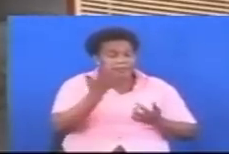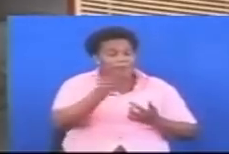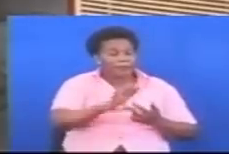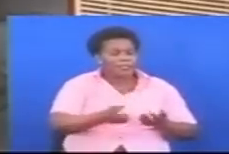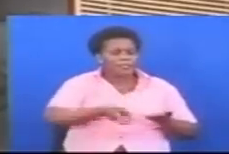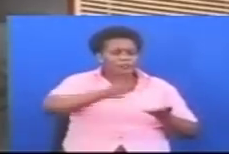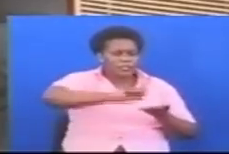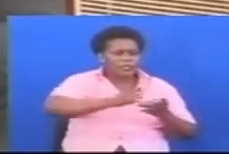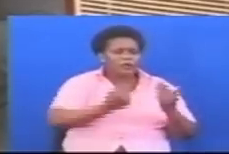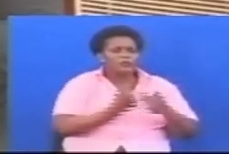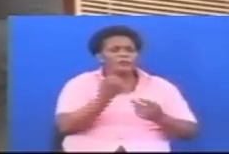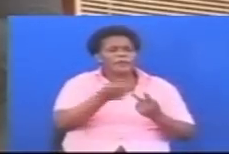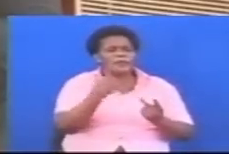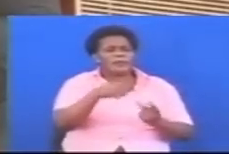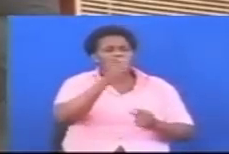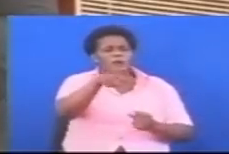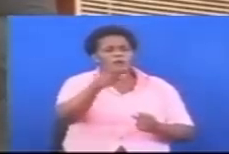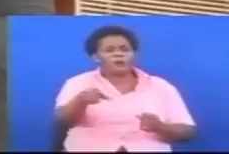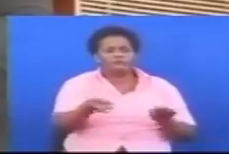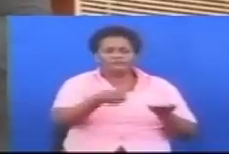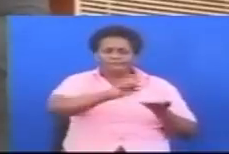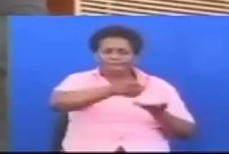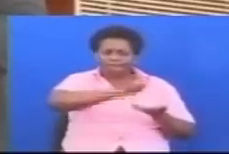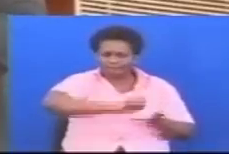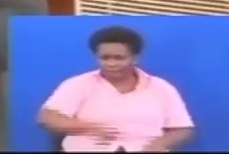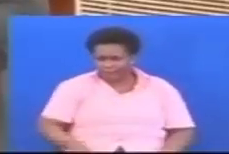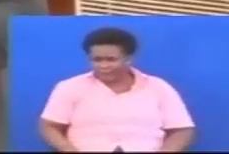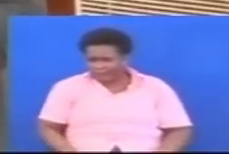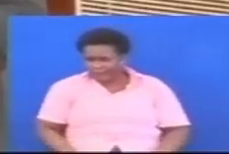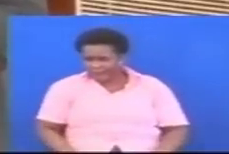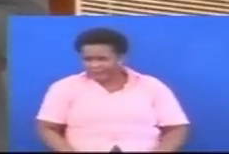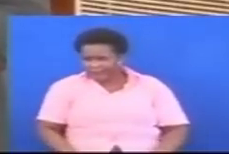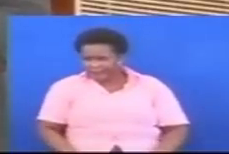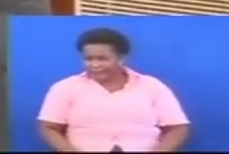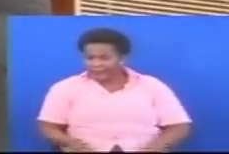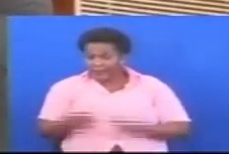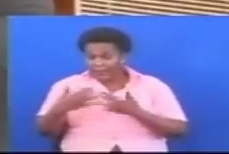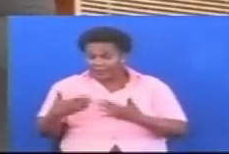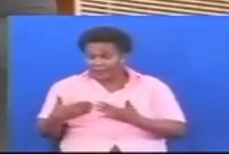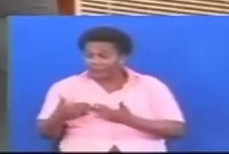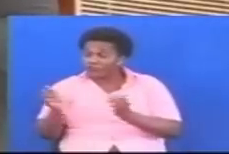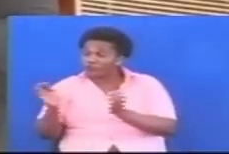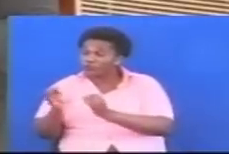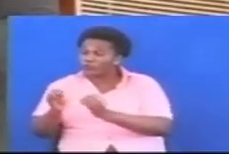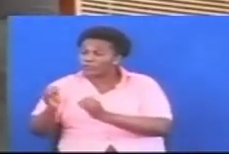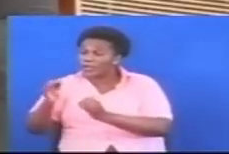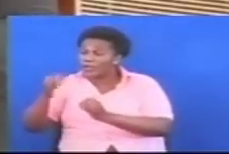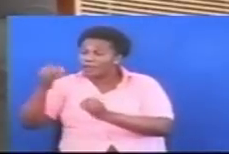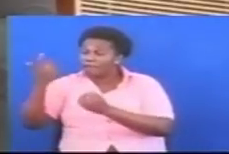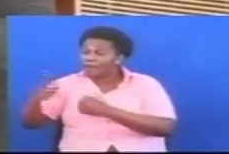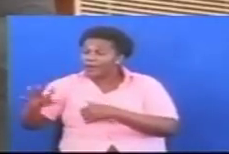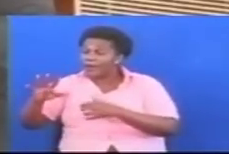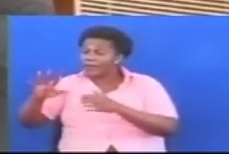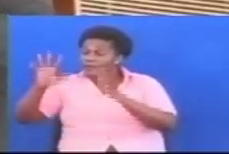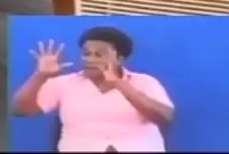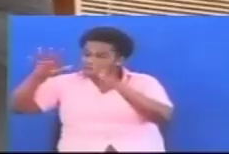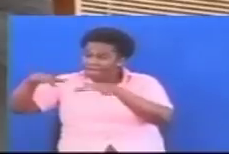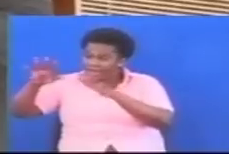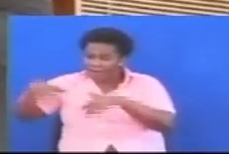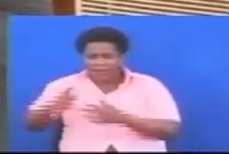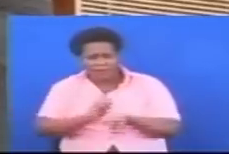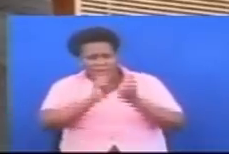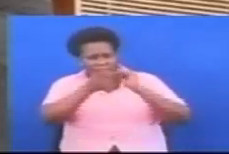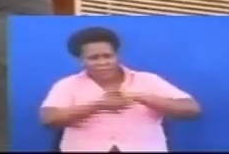inazidi kuongezeka, kutokana na mifumo mizuri ya uhifadhi wa maji wa mvua, mabadiliko ya tabia nchi pamoja na shughuli za kiuchumi